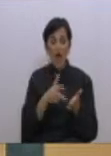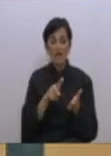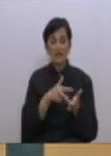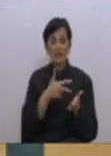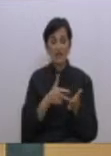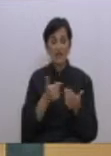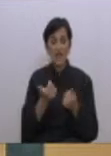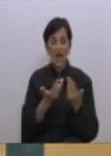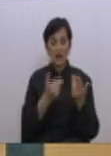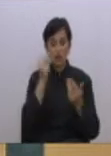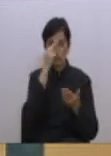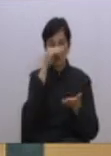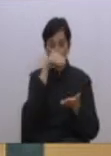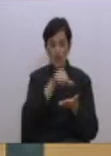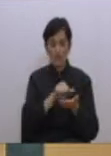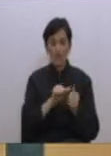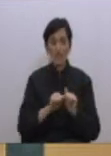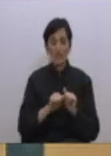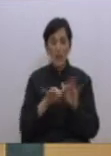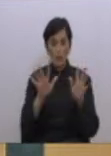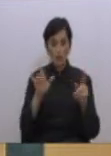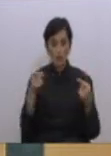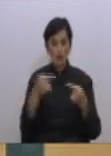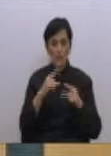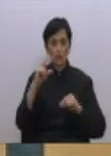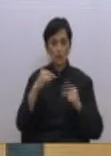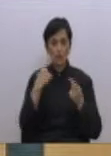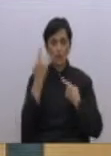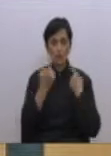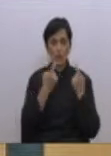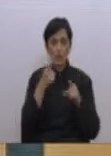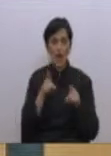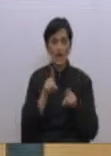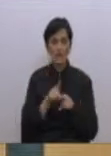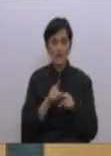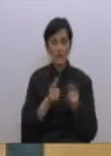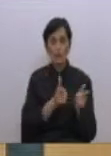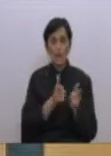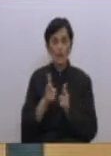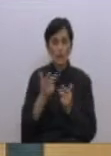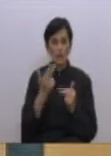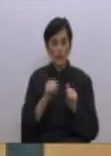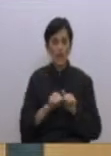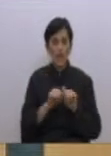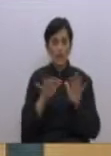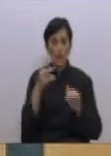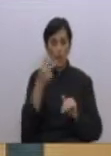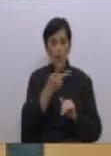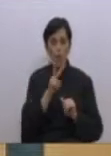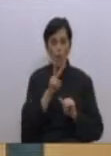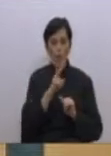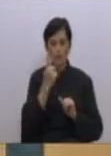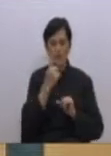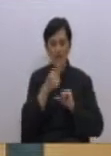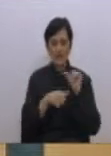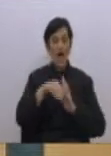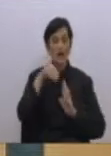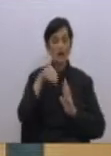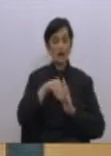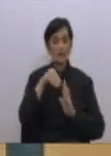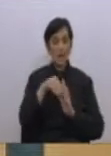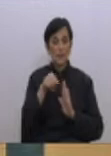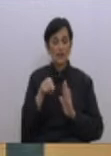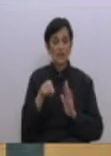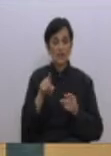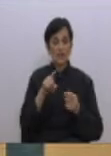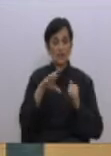ანგარიშგების შესწავლა და გამოვაქვეყნეთ შესაბამისი სტატისტიკური ინფორმაცია. ასევე მოვამზადეთ და გამოვაქვეყნეთ 2021 წლის